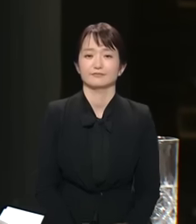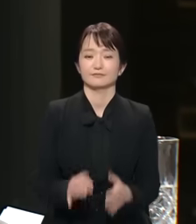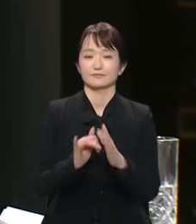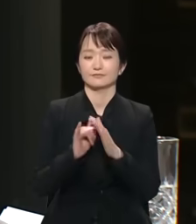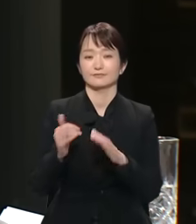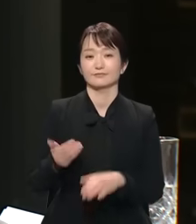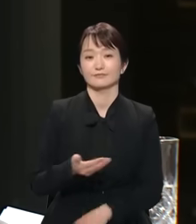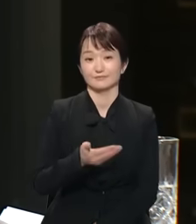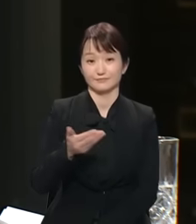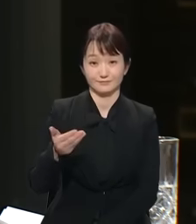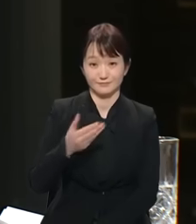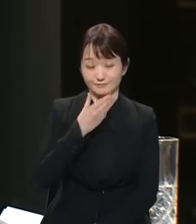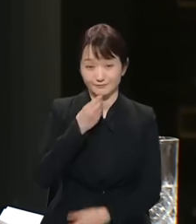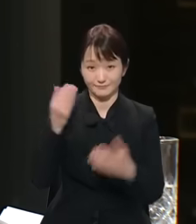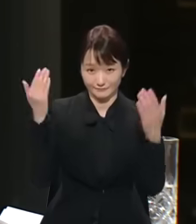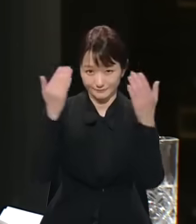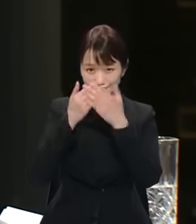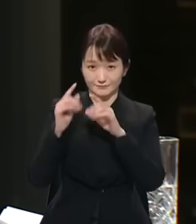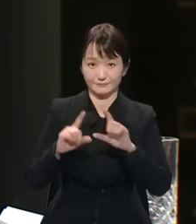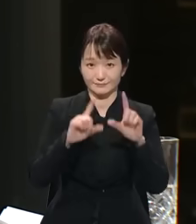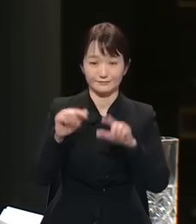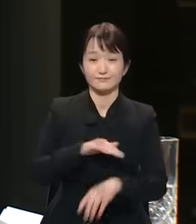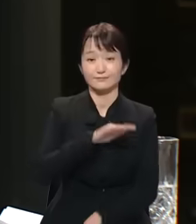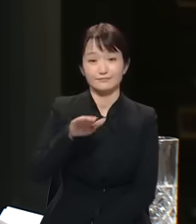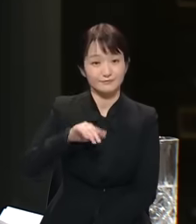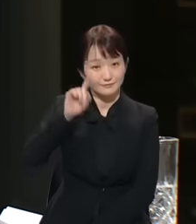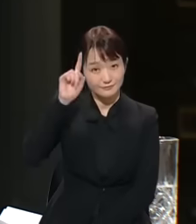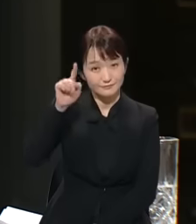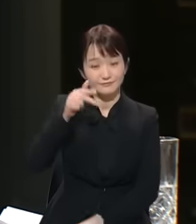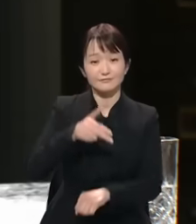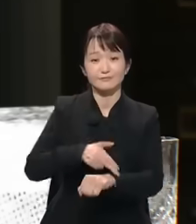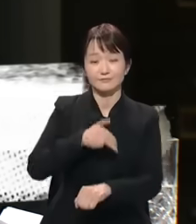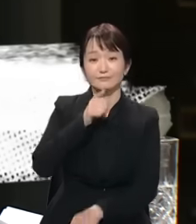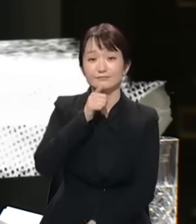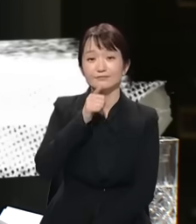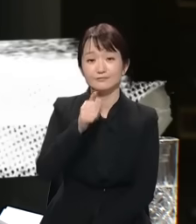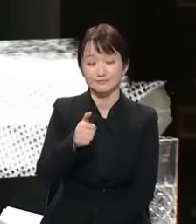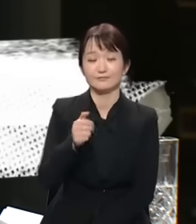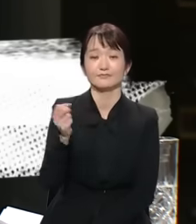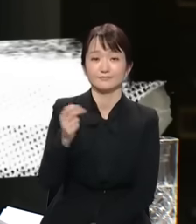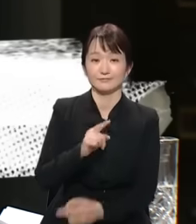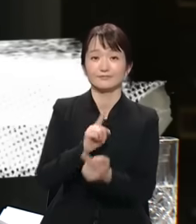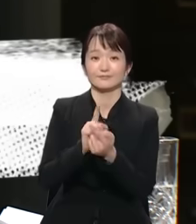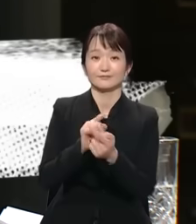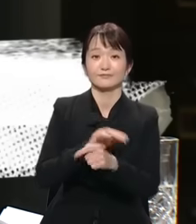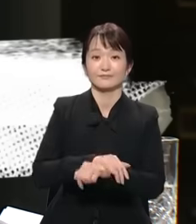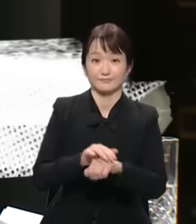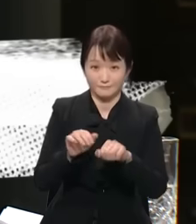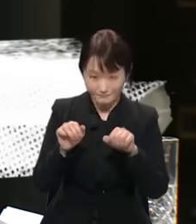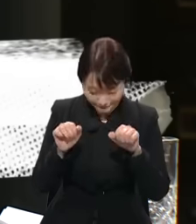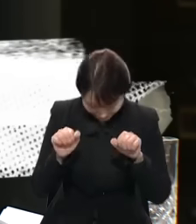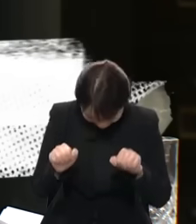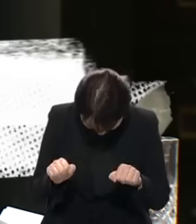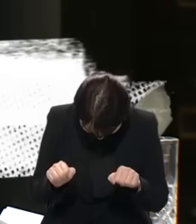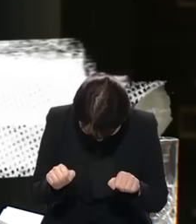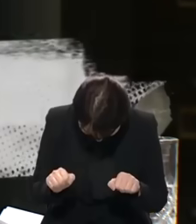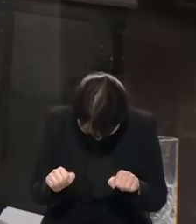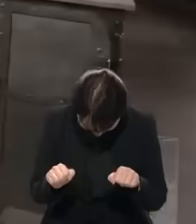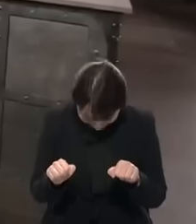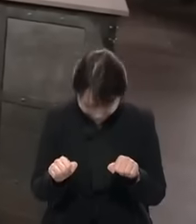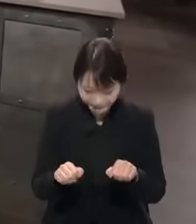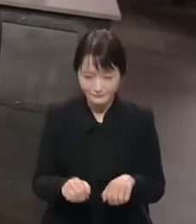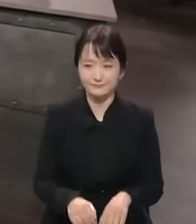사랑하는 사건반장 가족 여러분, 행복한 밤 보내시고요. 저희는 내일도 사반 750 저녁 7시 50분에 다시 옵니다. 안녕히 계십시오.